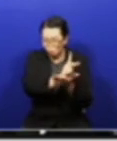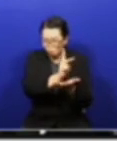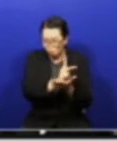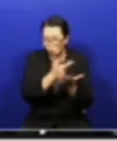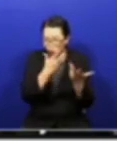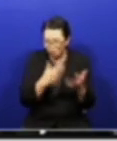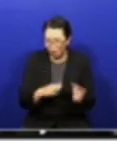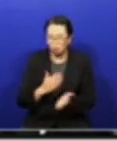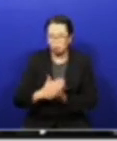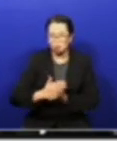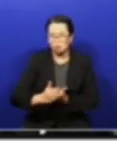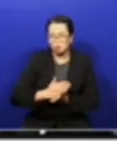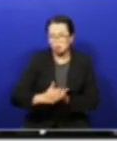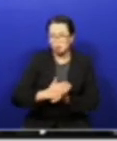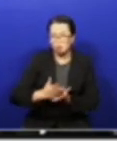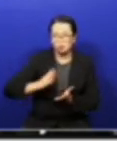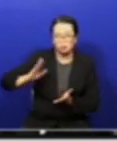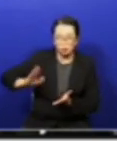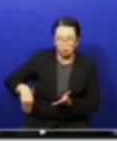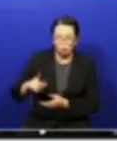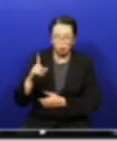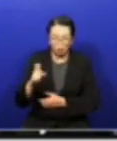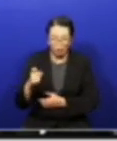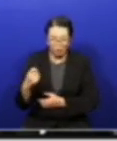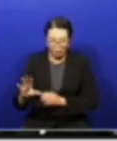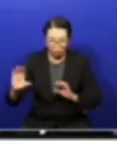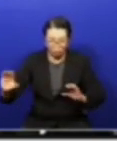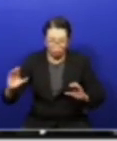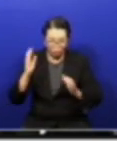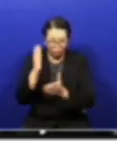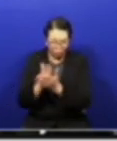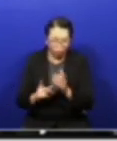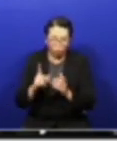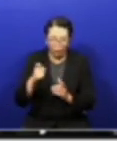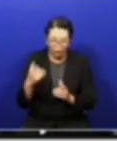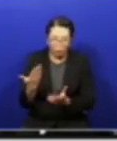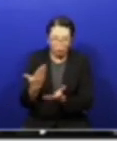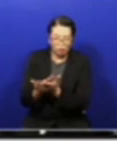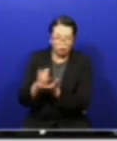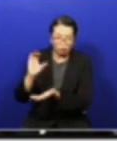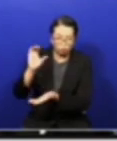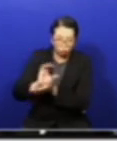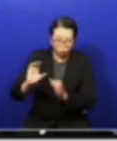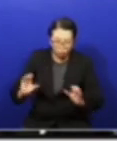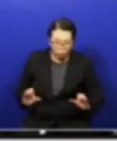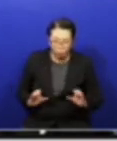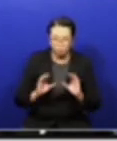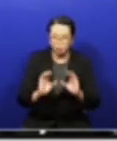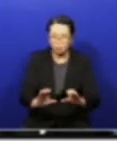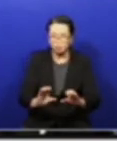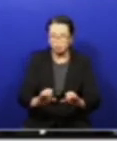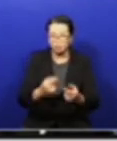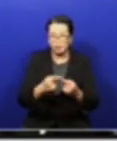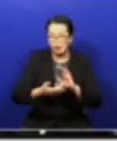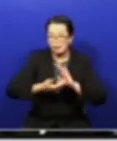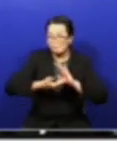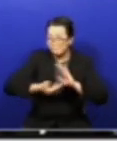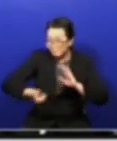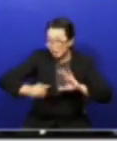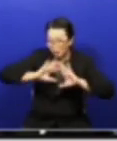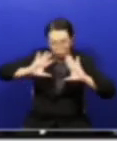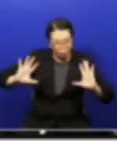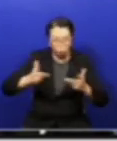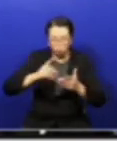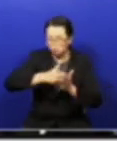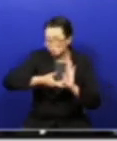ยู่เนี่ยครึ่งหนึ่งตายแล้วค่อยเอาไปใช้อีกครึ่งหนึ่งแต่ว่าถ้าจะให้เบิกซะทีเดียวมันก็จะผิดหลักการแต่ว่าพอ